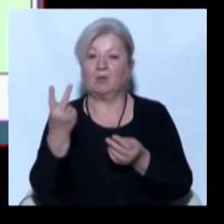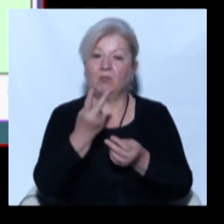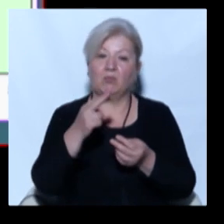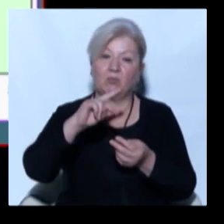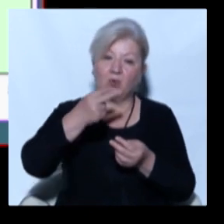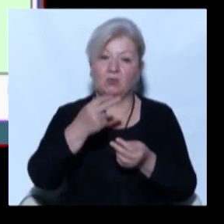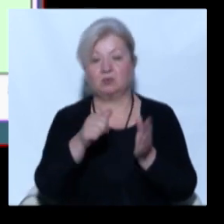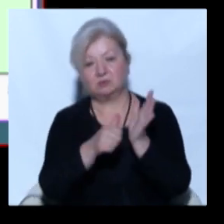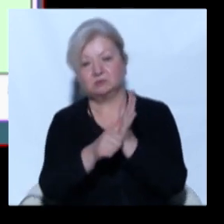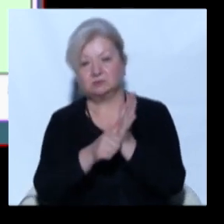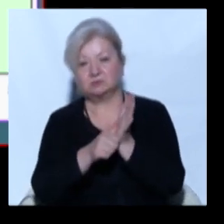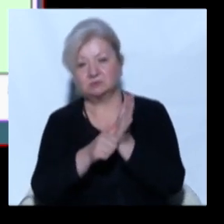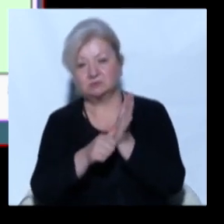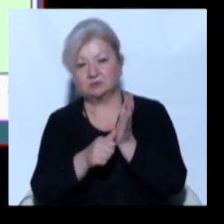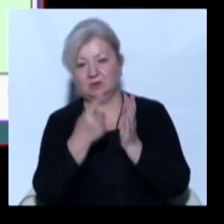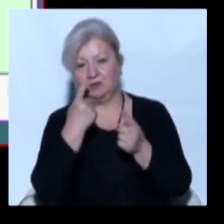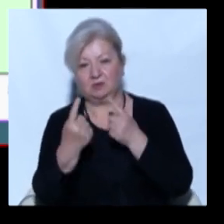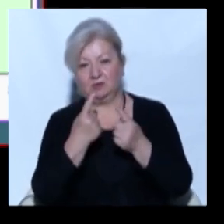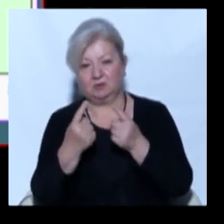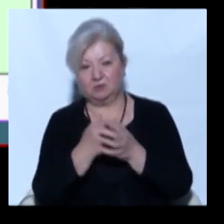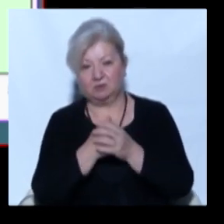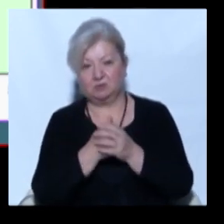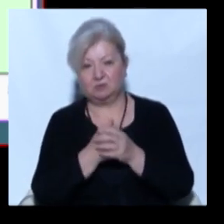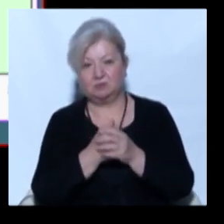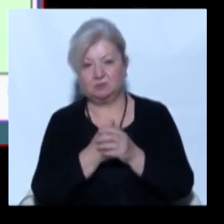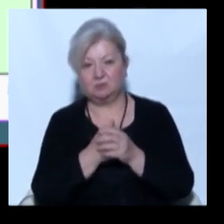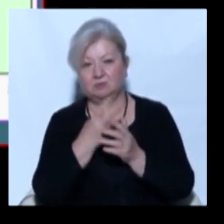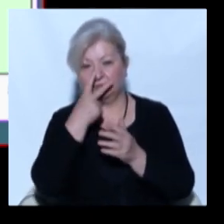იყოს 40 და მეორეს იყოს თქვათ 60. რაღაც ერთეული.